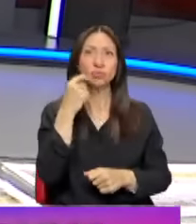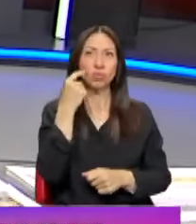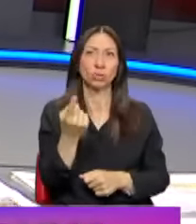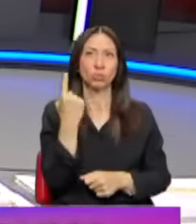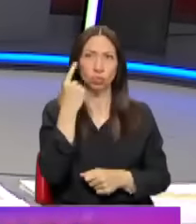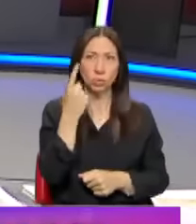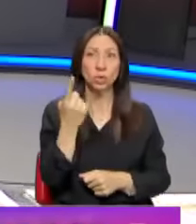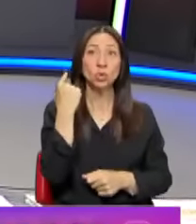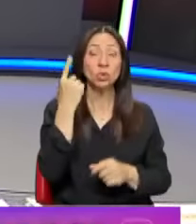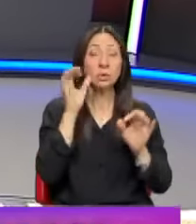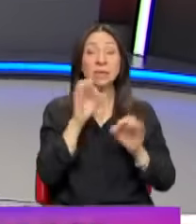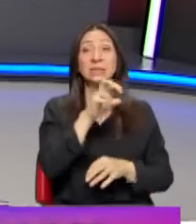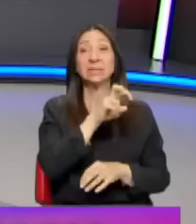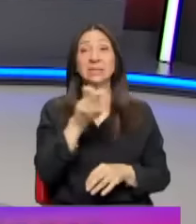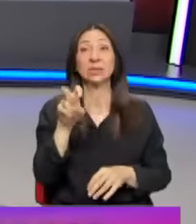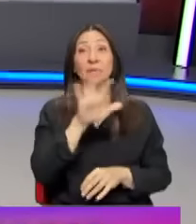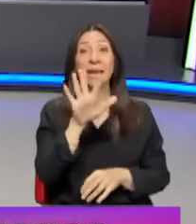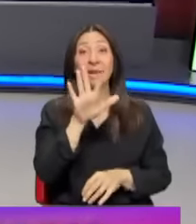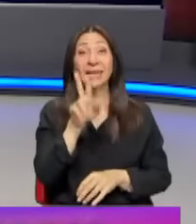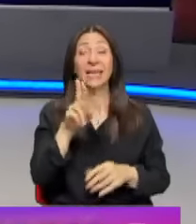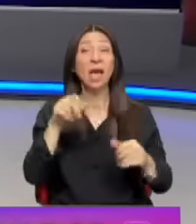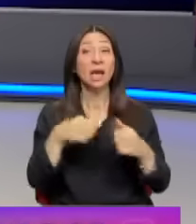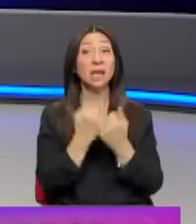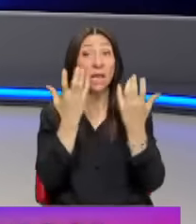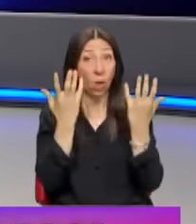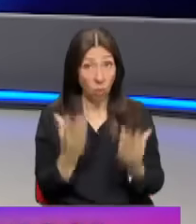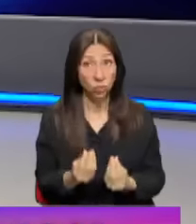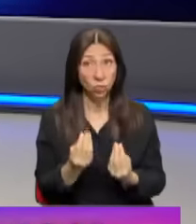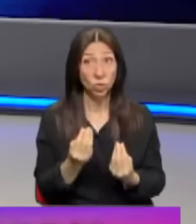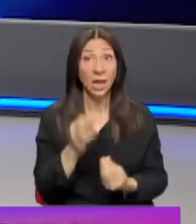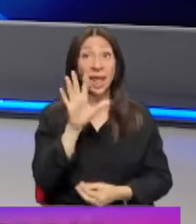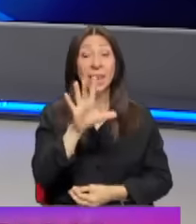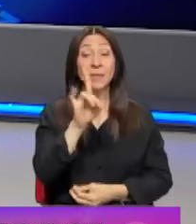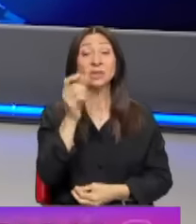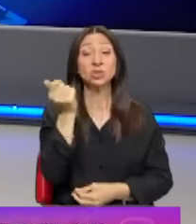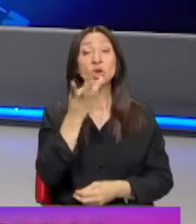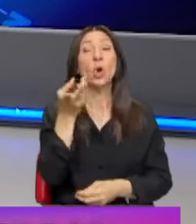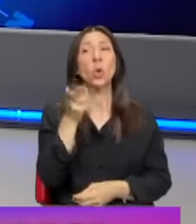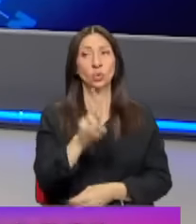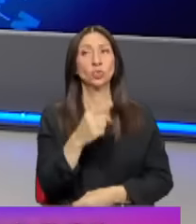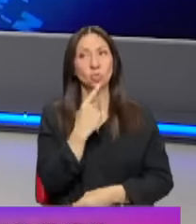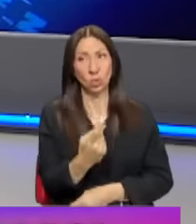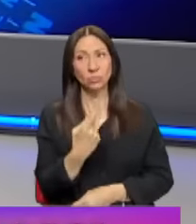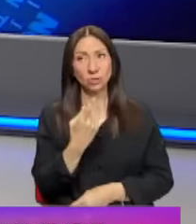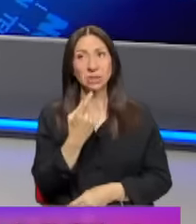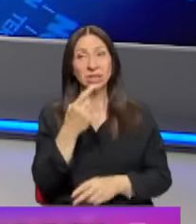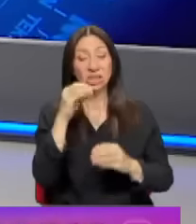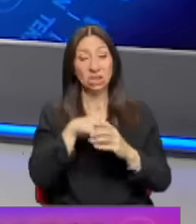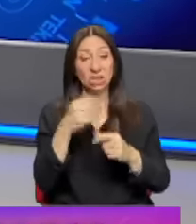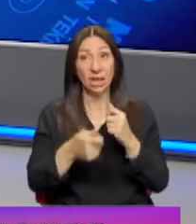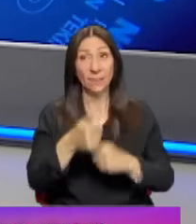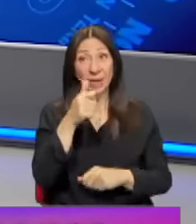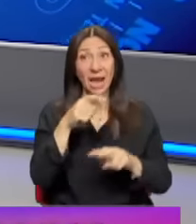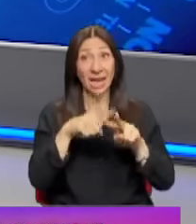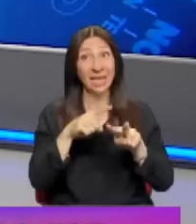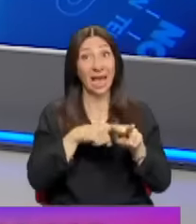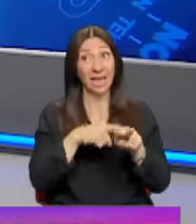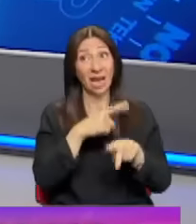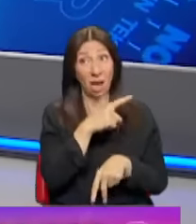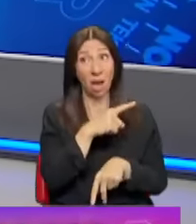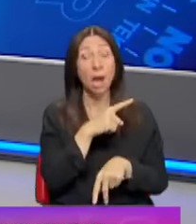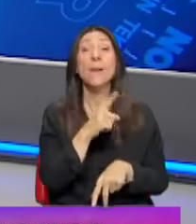göstermiştik. Dün itibariyle 852 kazanın yaşandığını, 51 kişinin öldüğünü söylemişti Sayın İçişleri Bakanı Ali